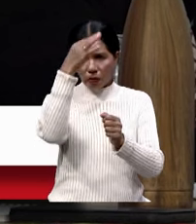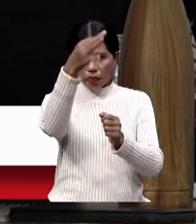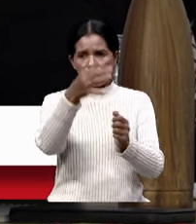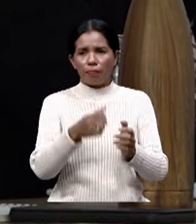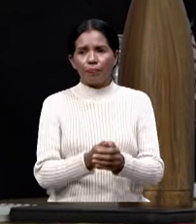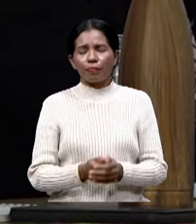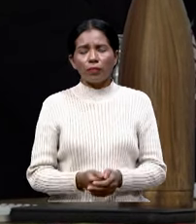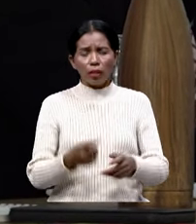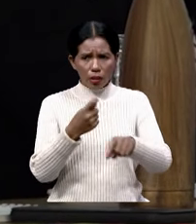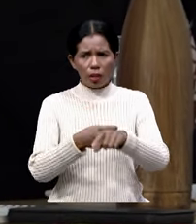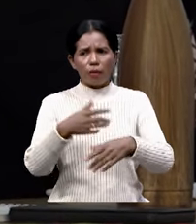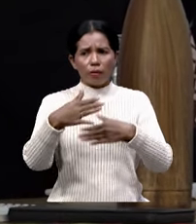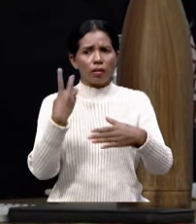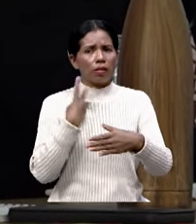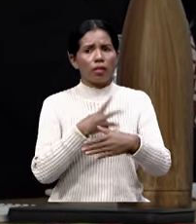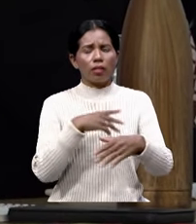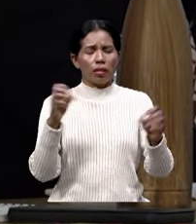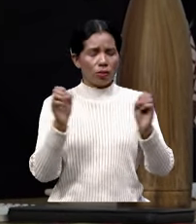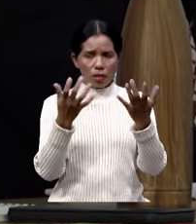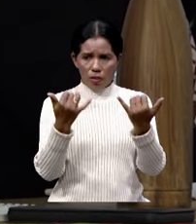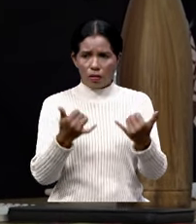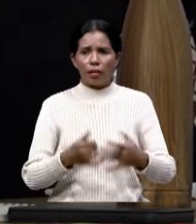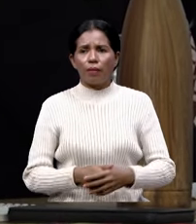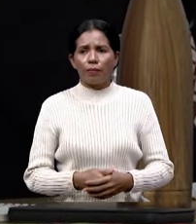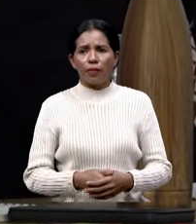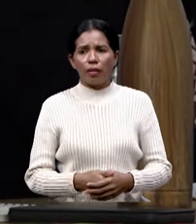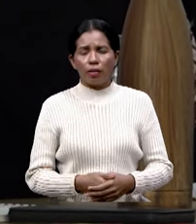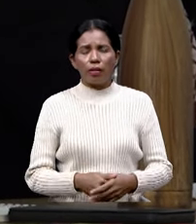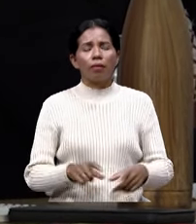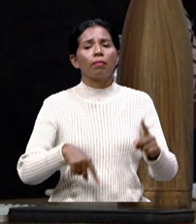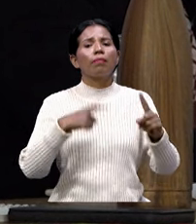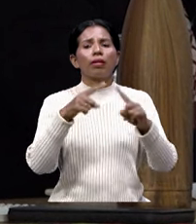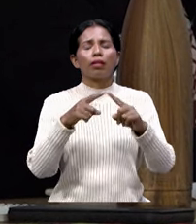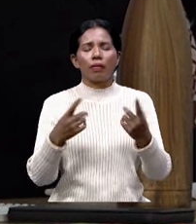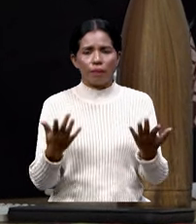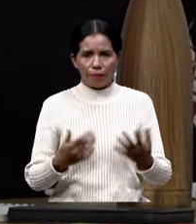Tek toh, telah sabar, nanti baik.